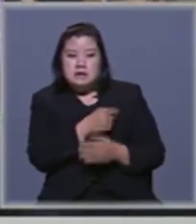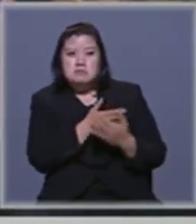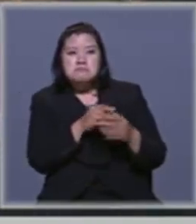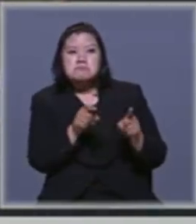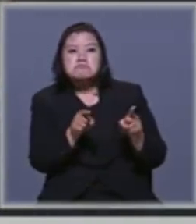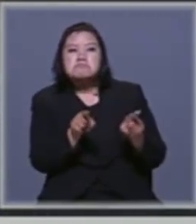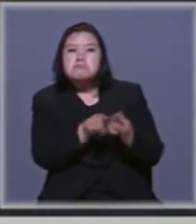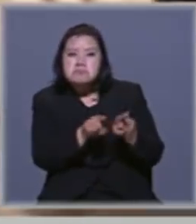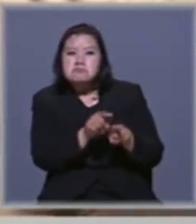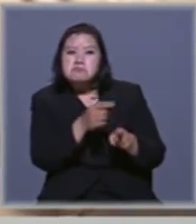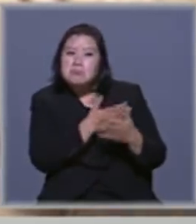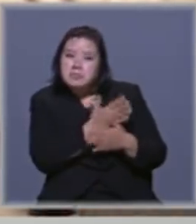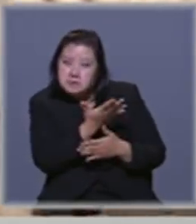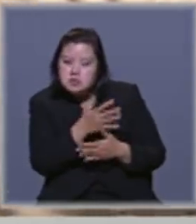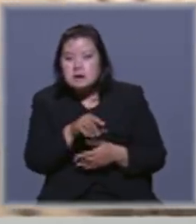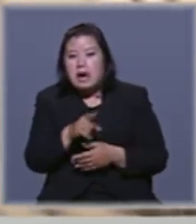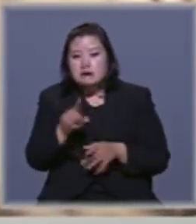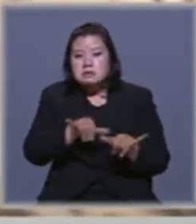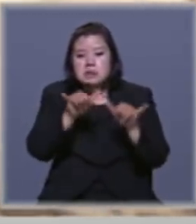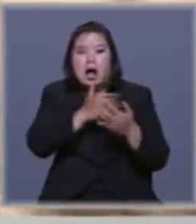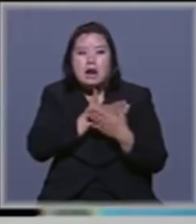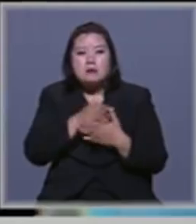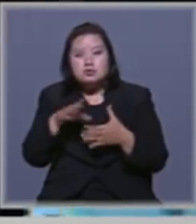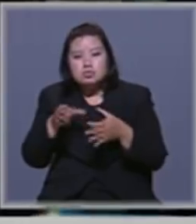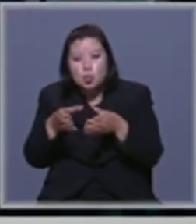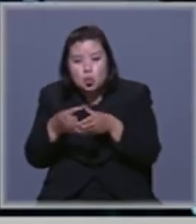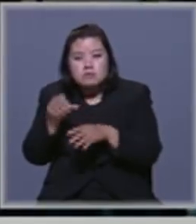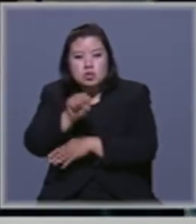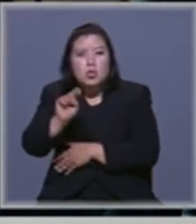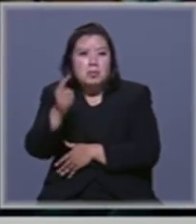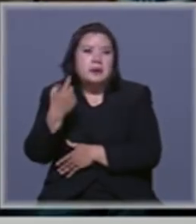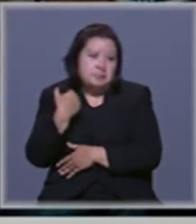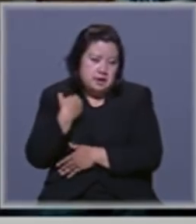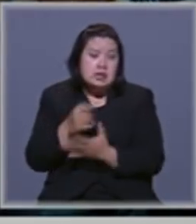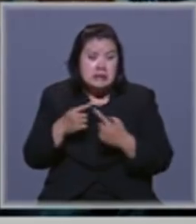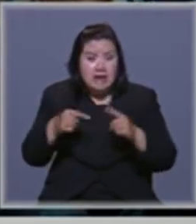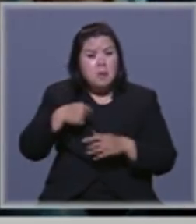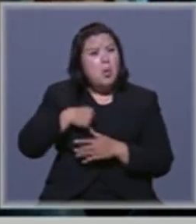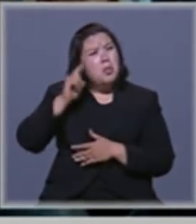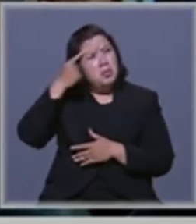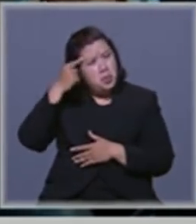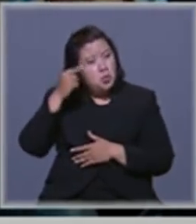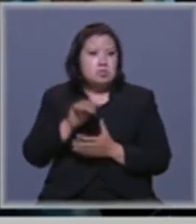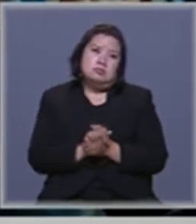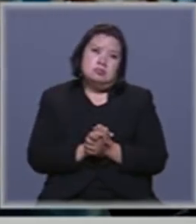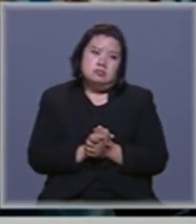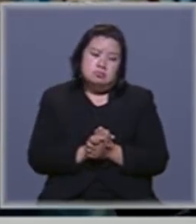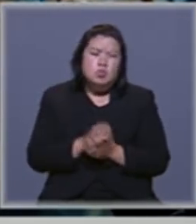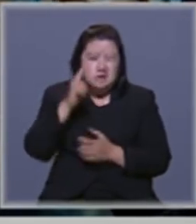ได้บางคนไปวิเคราะห์ใช่ไหมบางคนบอกว่าอาจจะได้คะแนนเห็นใจแต่ผมยังไม่รู ้ มันผมเชื่อตามอาจารย์พิชิต